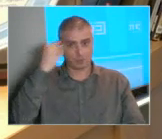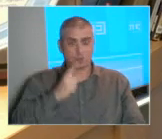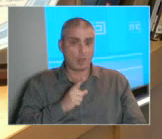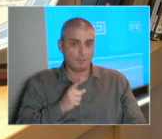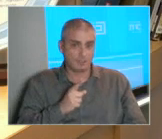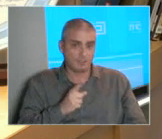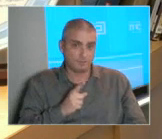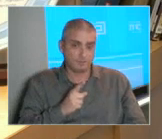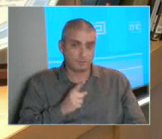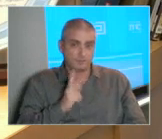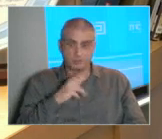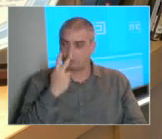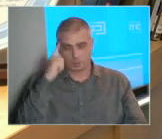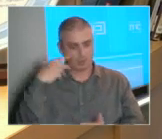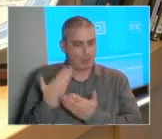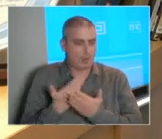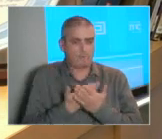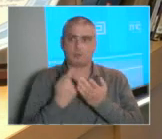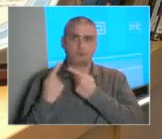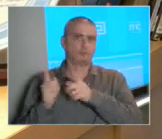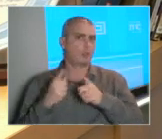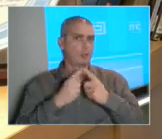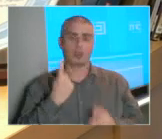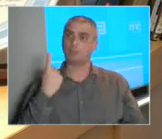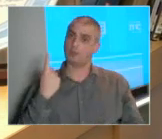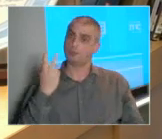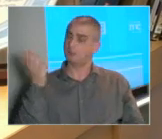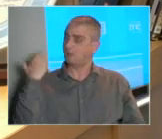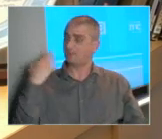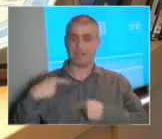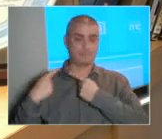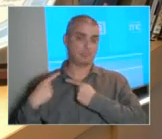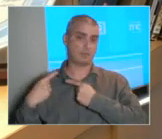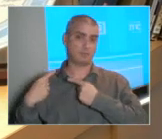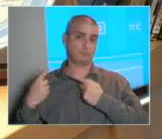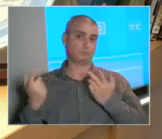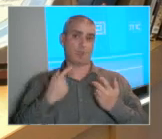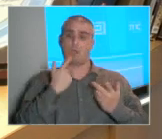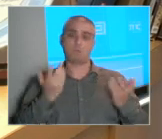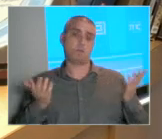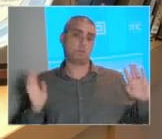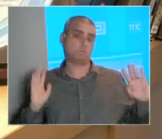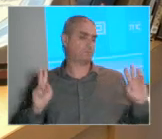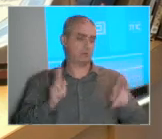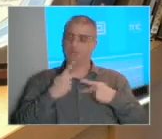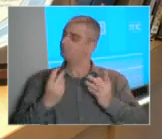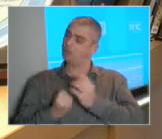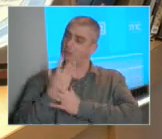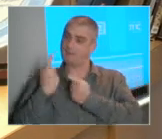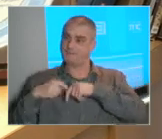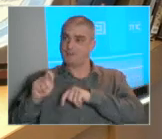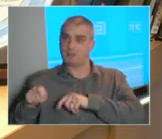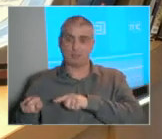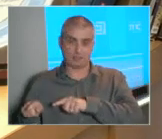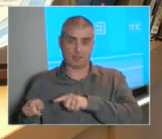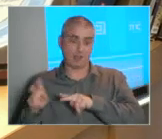לו שתי חוות דעת שונות. אחת מלפני כמה ימים שאמרה שאי אפשר להקים את ועדת